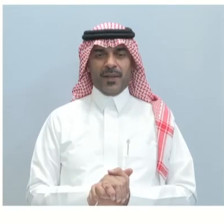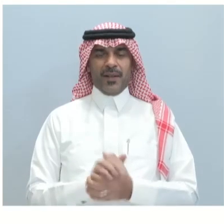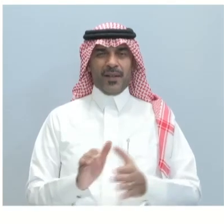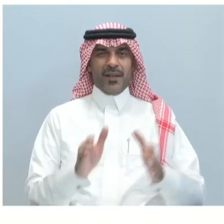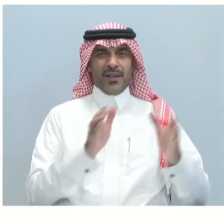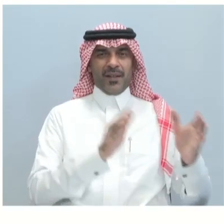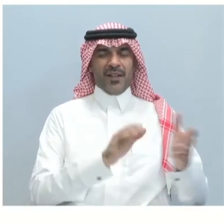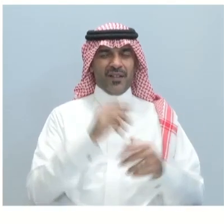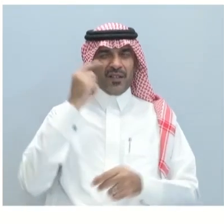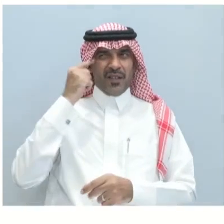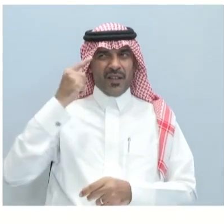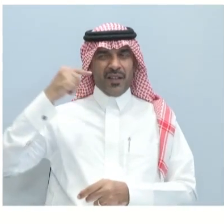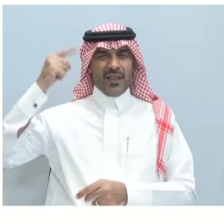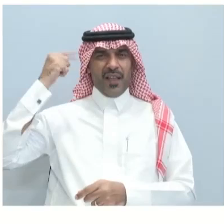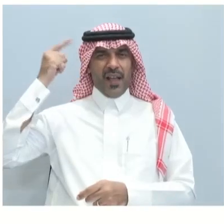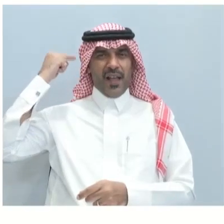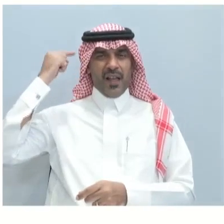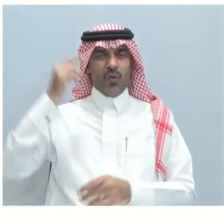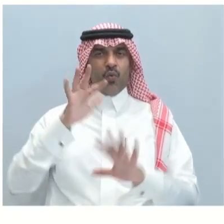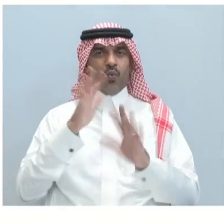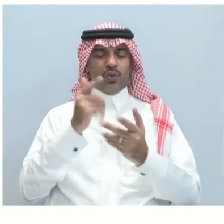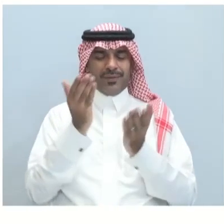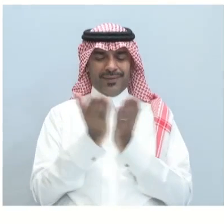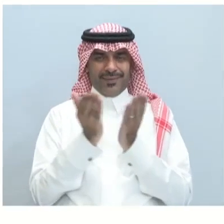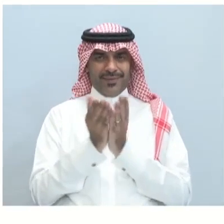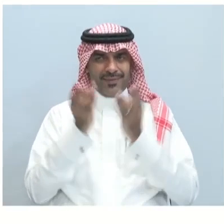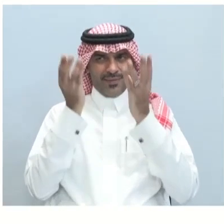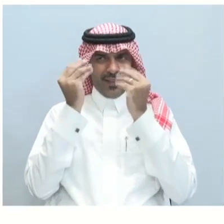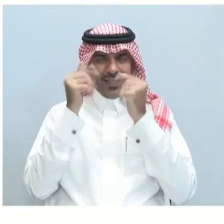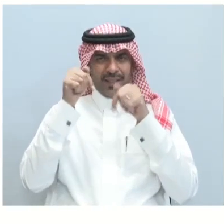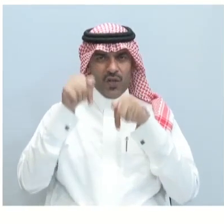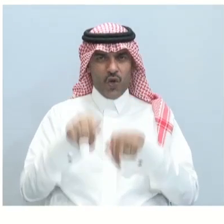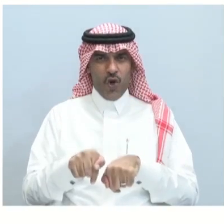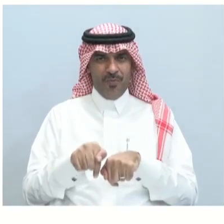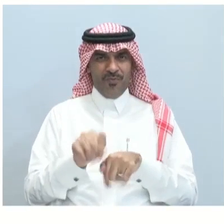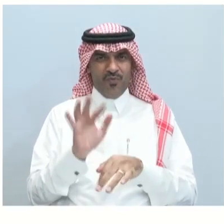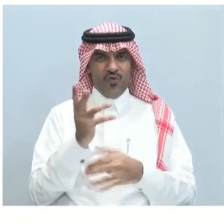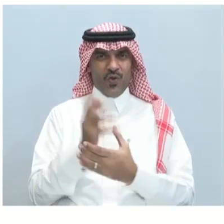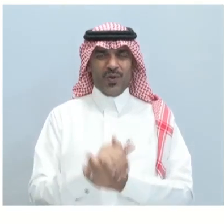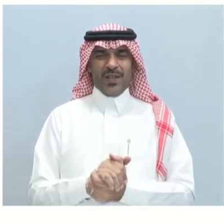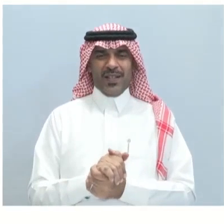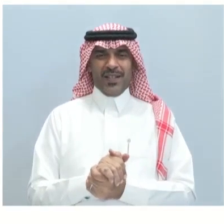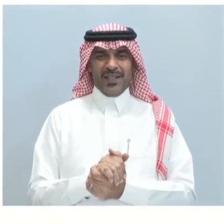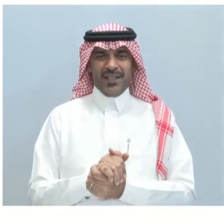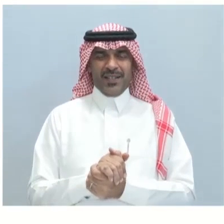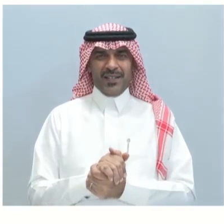فلنتذكر سويا طلابي وطالباتي ما تعلمناه في درسنا لهذا اليوم